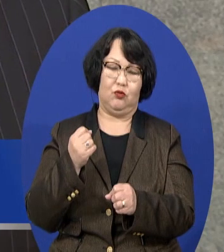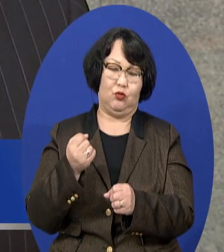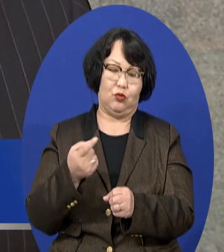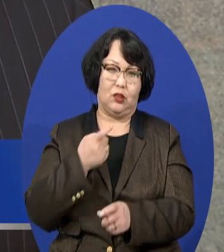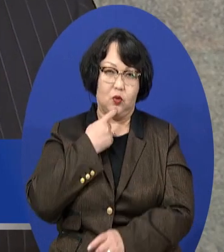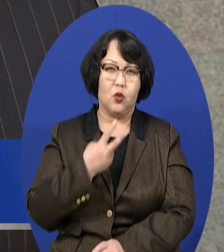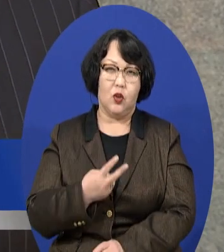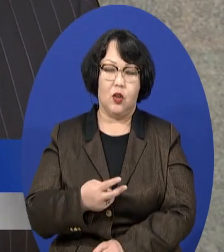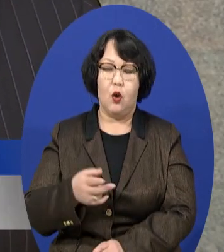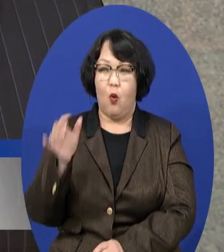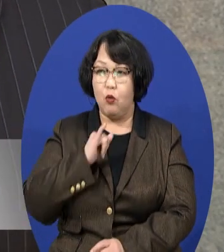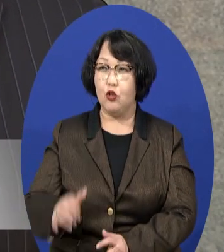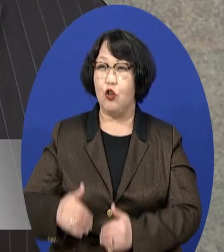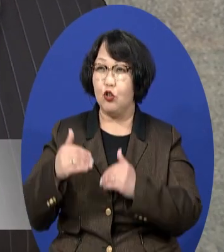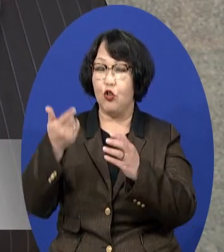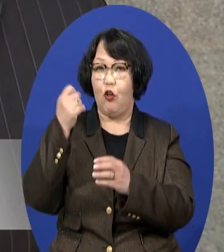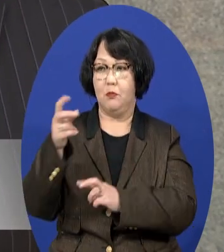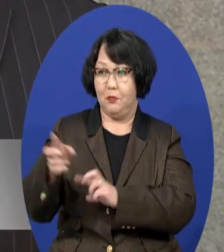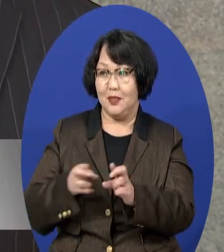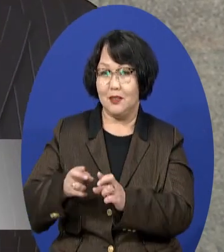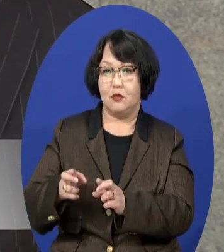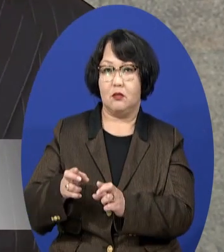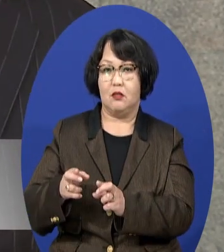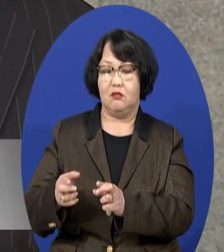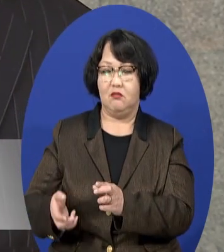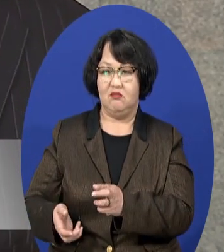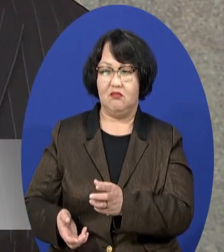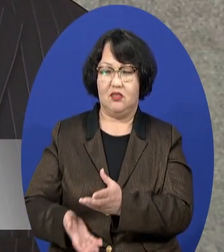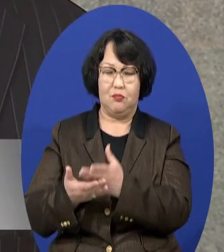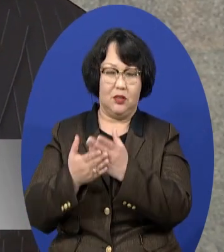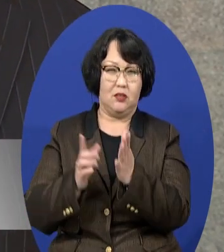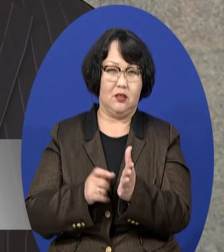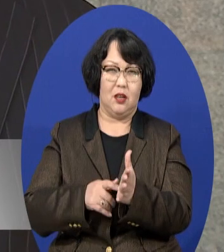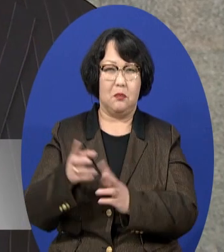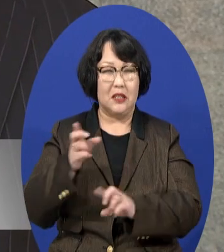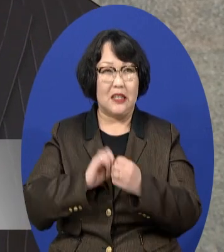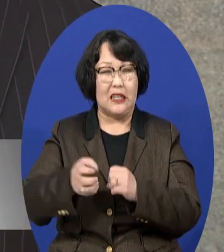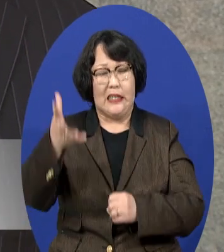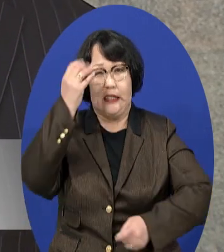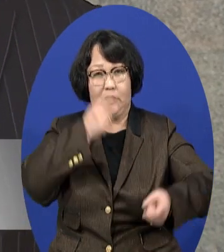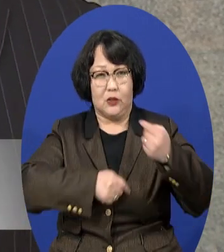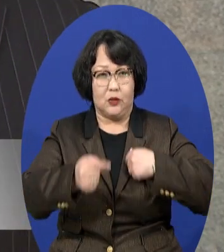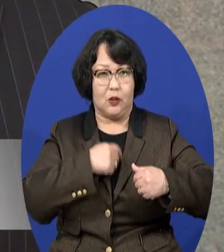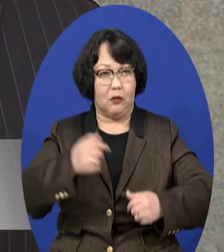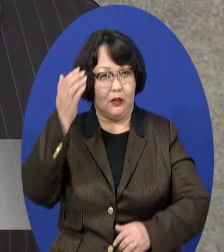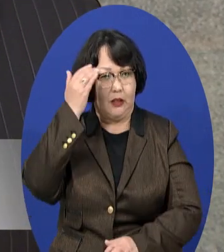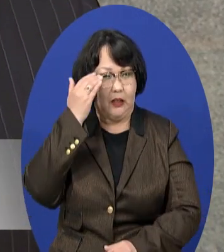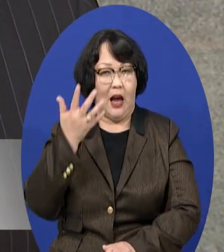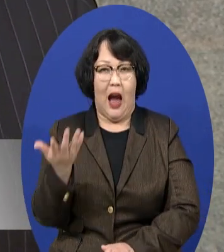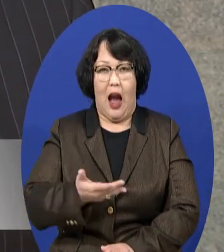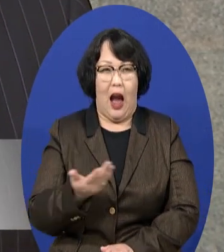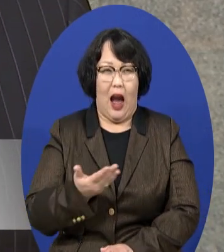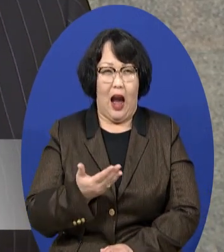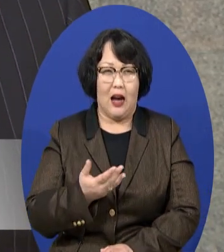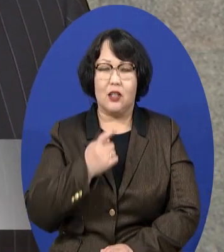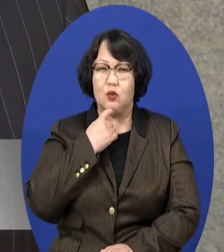асуудал шүү дээ. Гэтэл одоо бизнес эрхлэгчдийн хувьд ингээд хамгийн их одоо санаа зовоож байгаа одоо ингээд асуудлууд гэсэн чинь